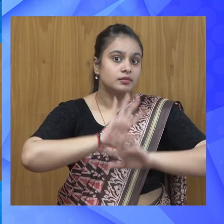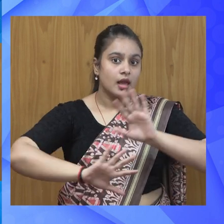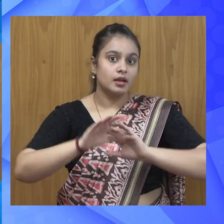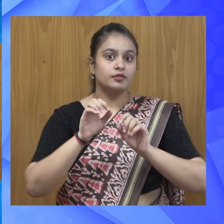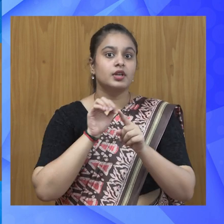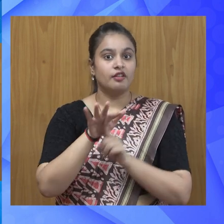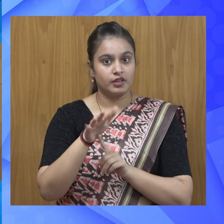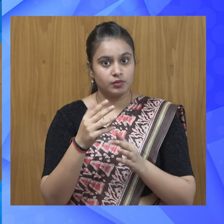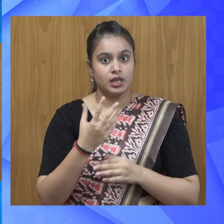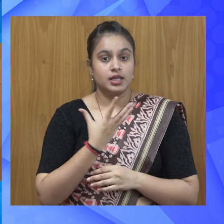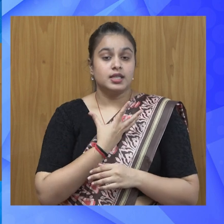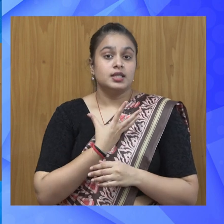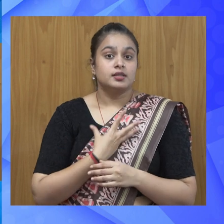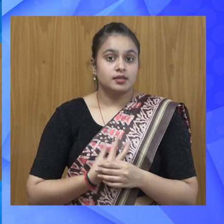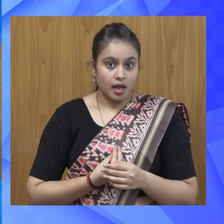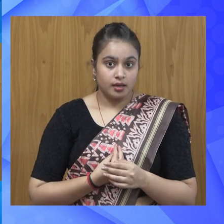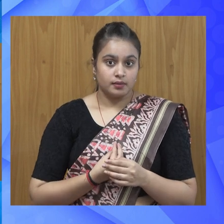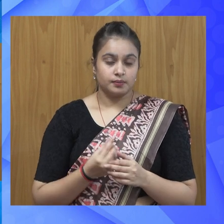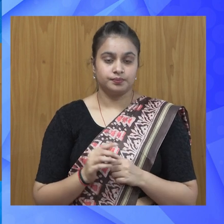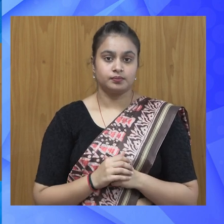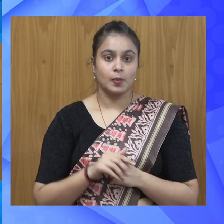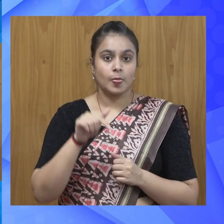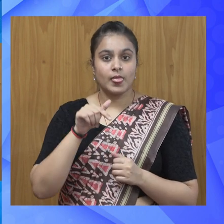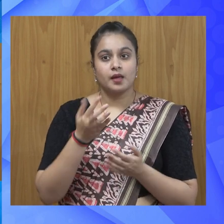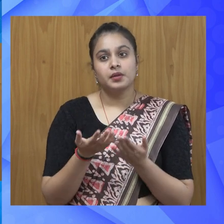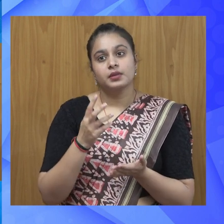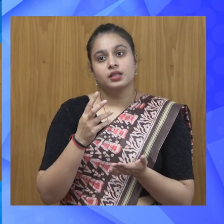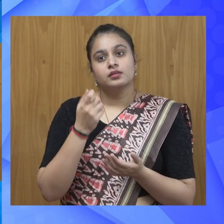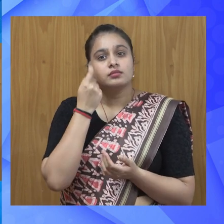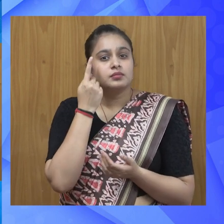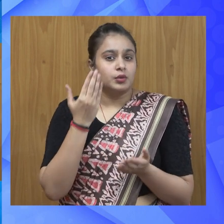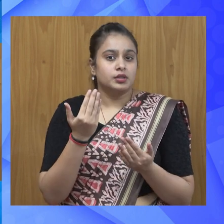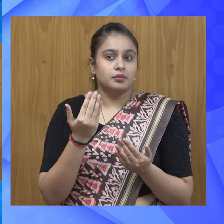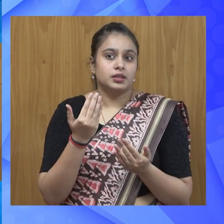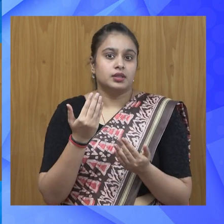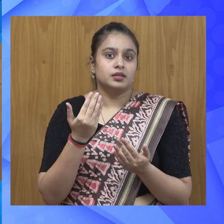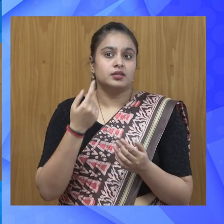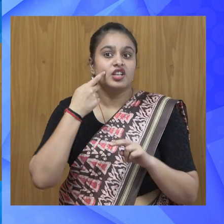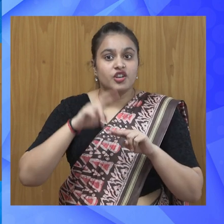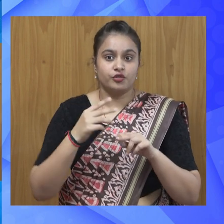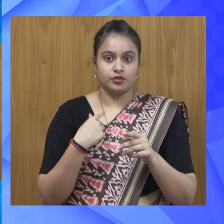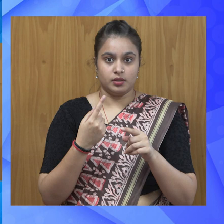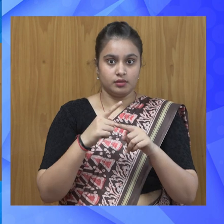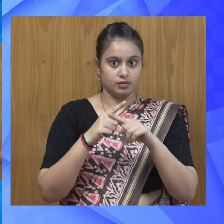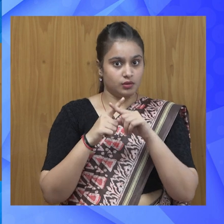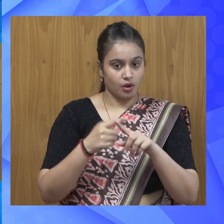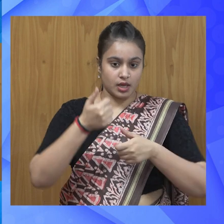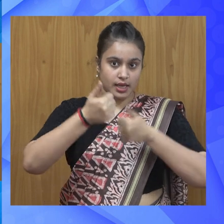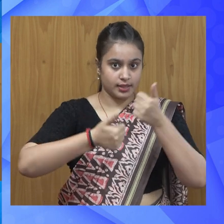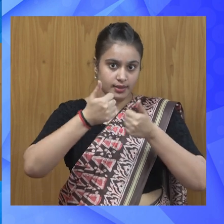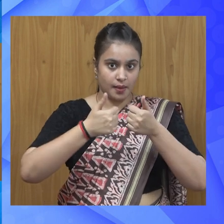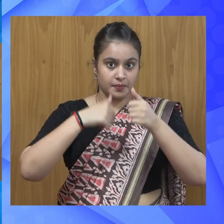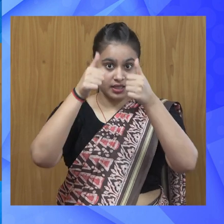है। तो उदास का ये एक प्रकार का समझ सकते हैं कि अगर मान लीजिए कि कोई चीज गलत हुई है, आप मान लीजिए एग्जाम में आपके